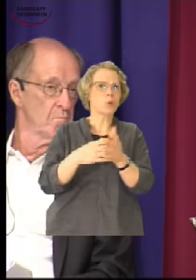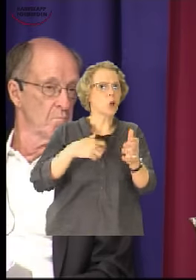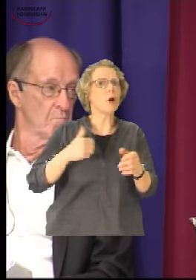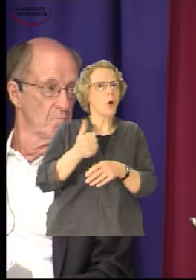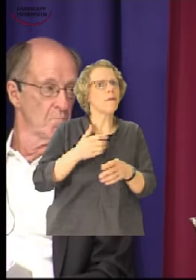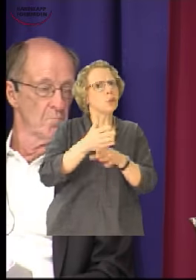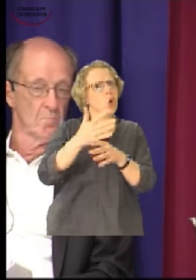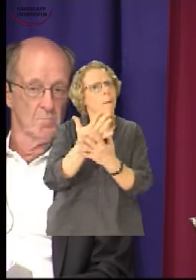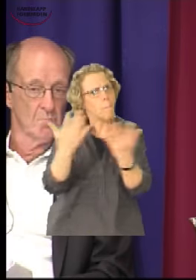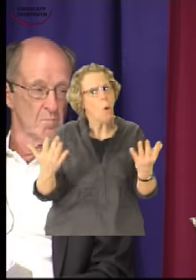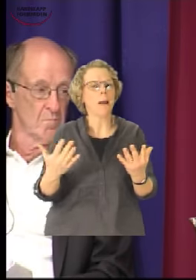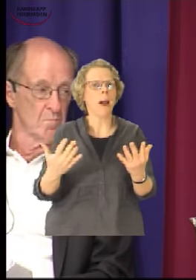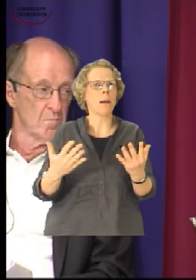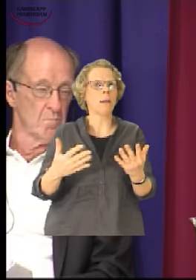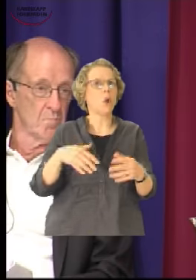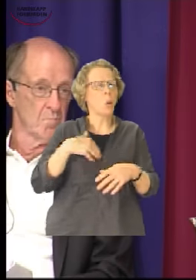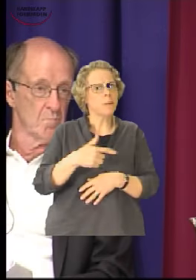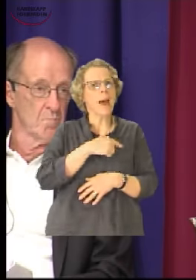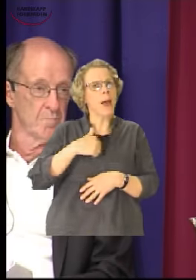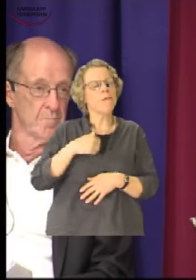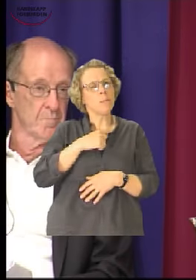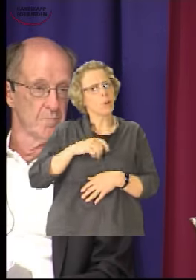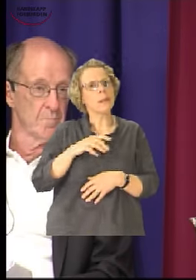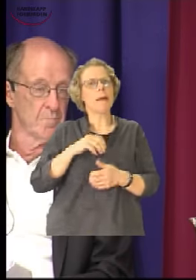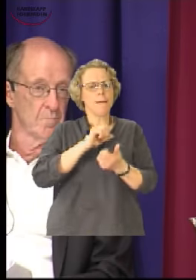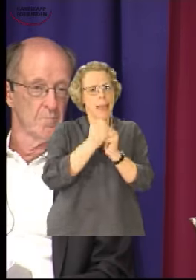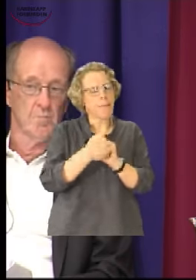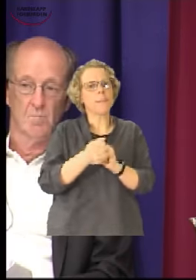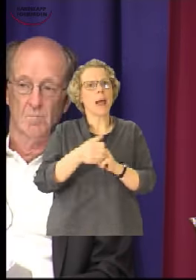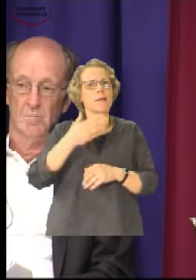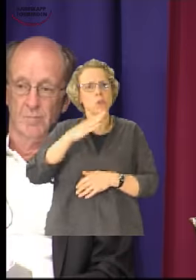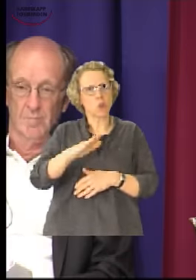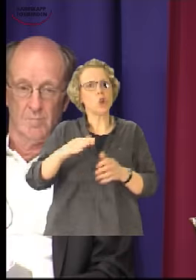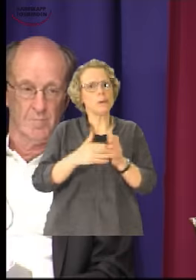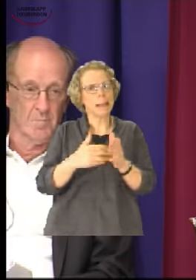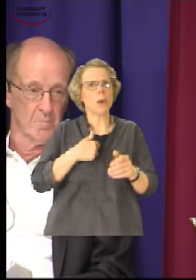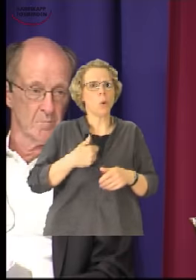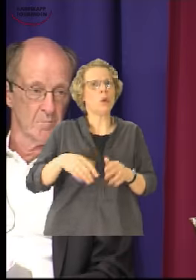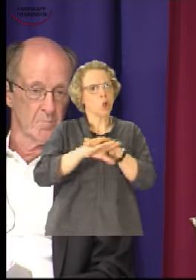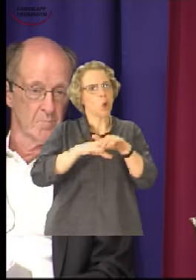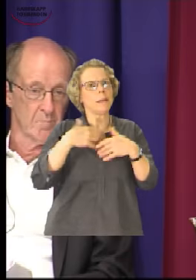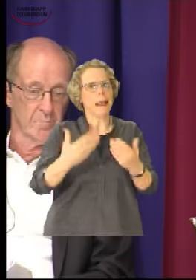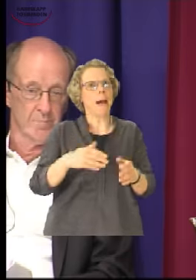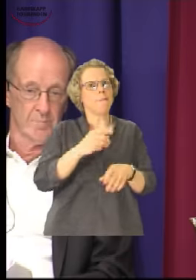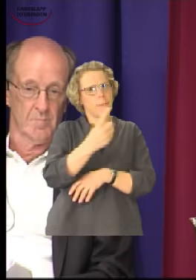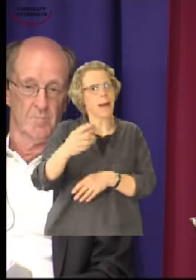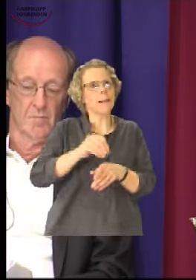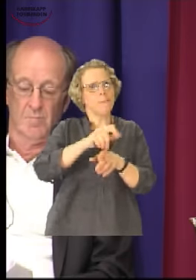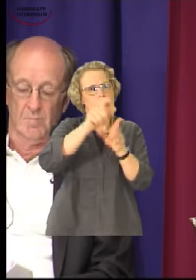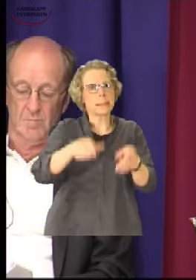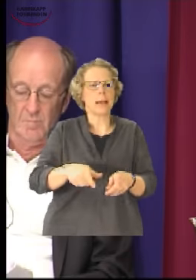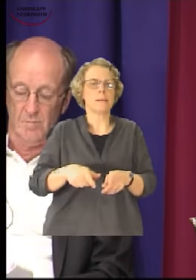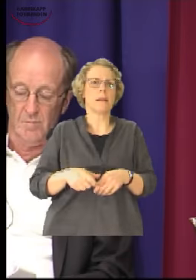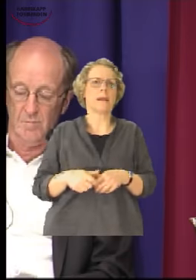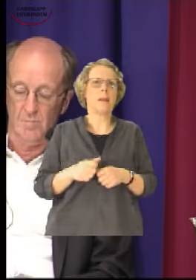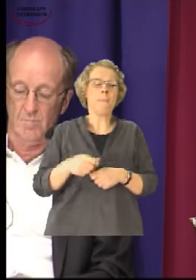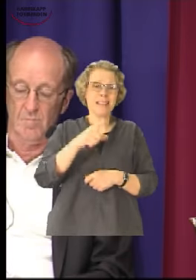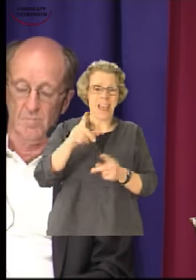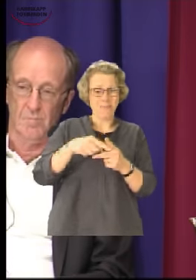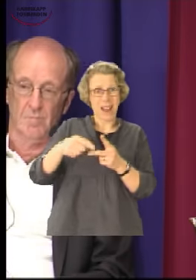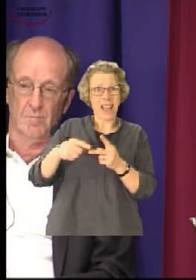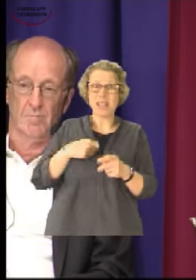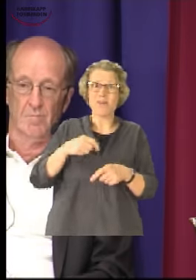i det som är vårdgarantin, så det utgår från individen. Sen vill jag måste ändå få polemisera här med alliansen att man inte kan styra landstingen.